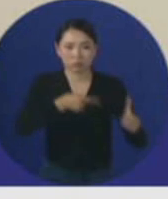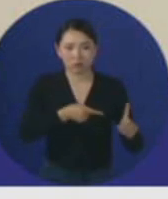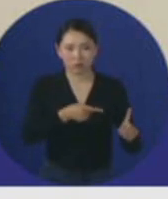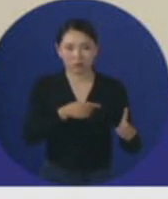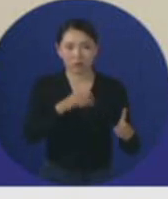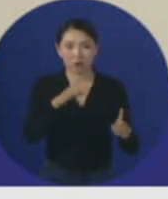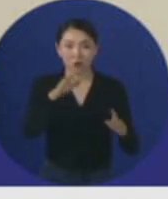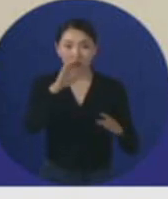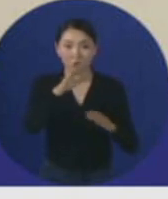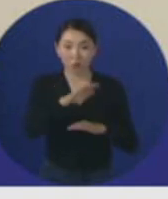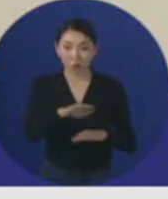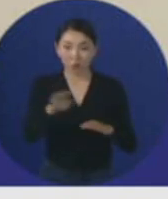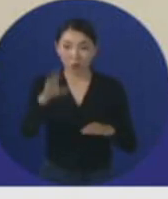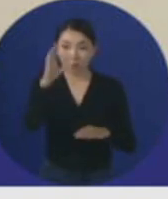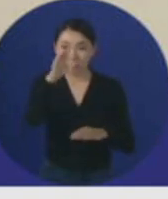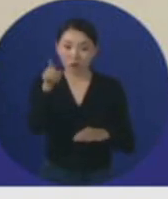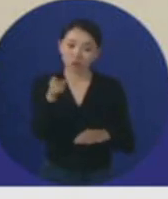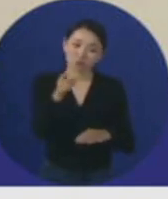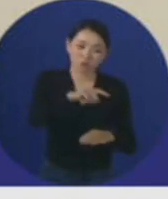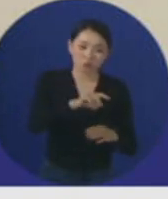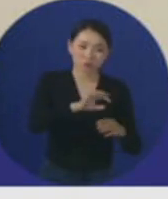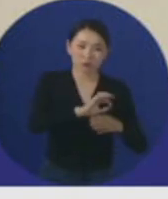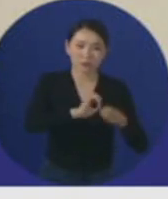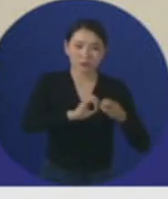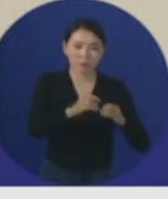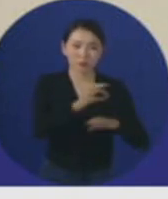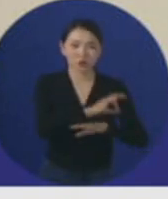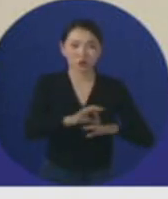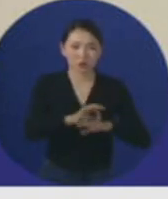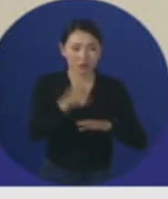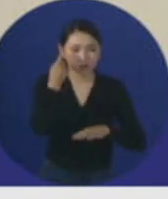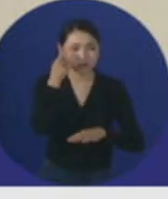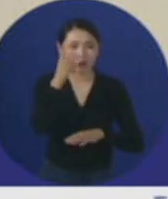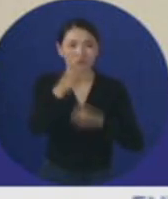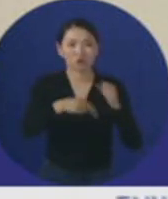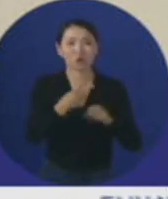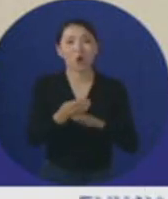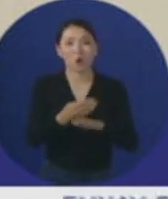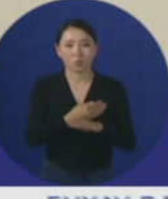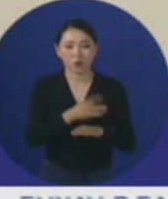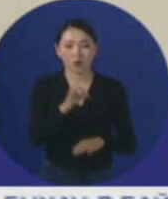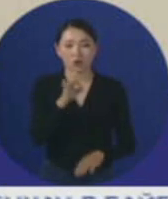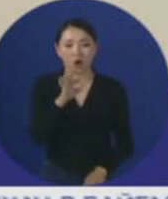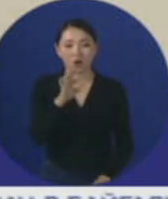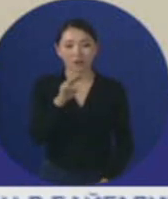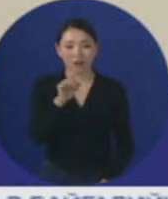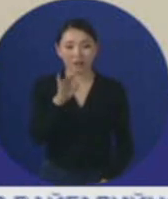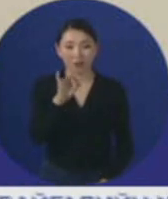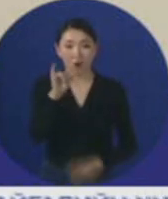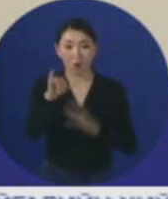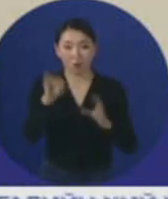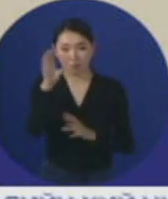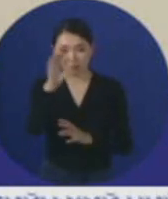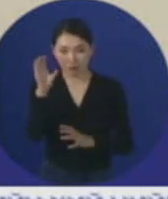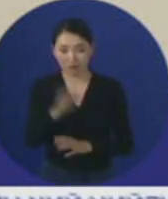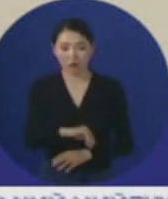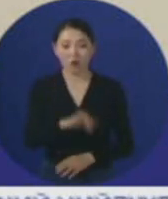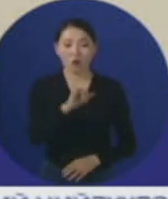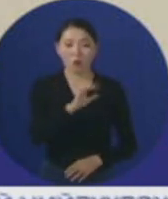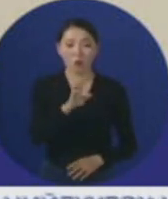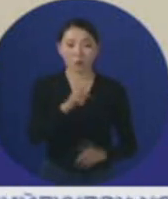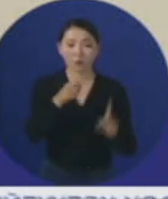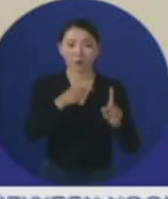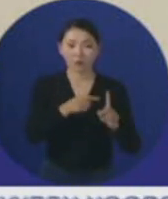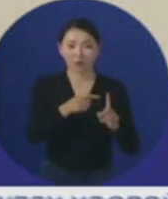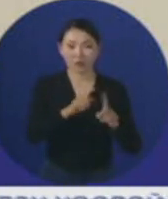дэргэд одоо байгуулах төслийг бол 2 жилийн өмнө санаатад тэгээд ротри олон улсын байгууллага болон нийслэлийн гэмтэмтэргээс